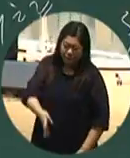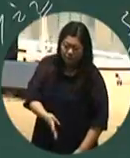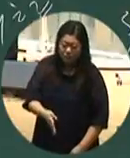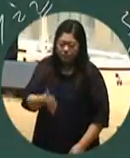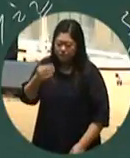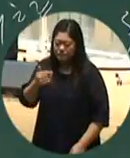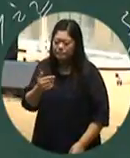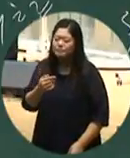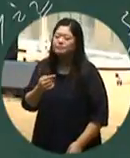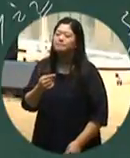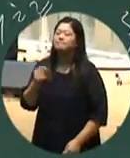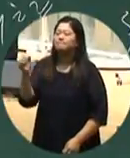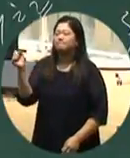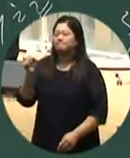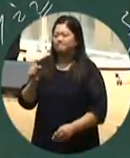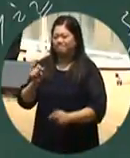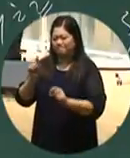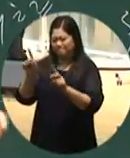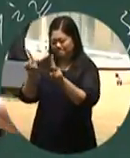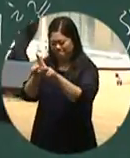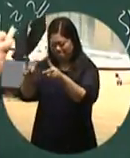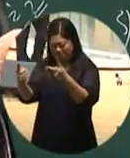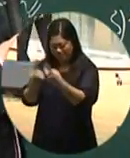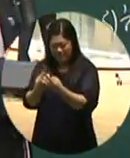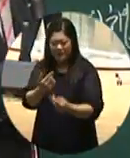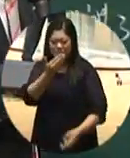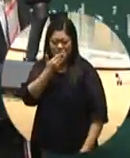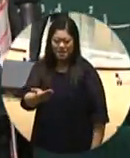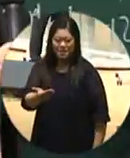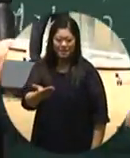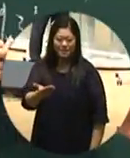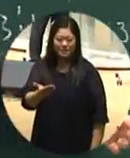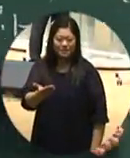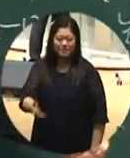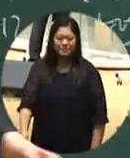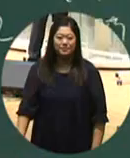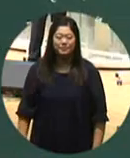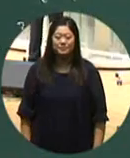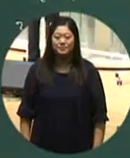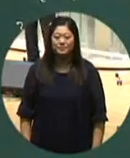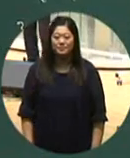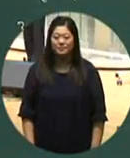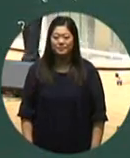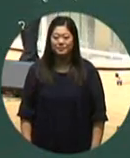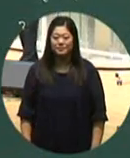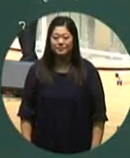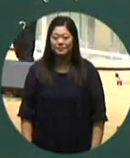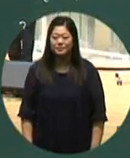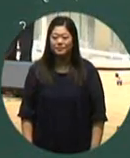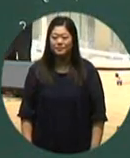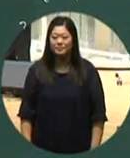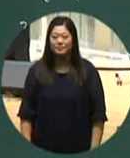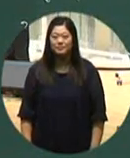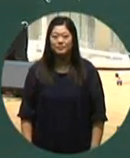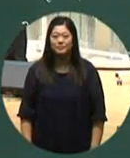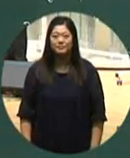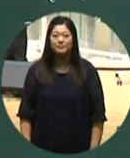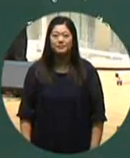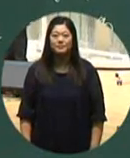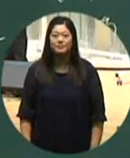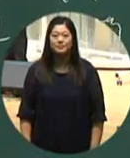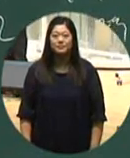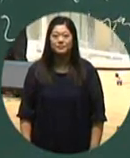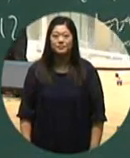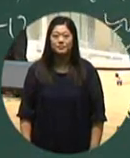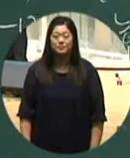나오게 됩니다. So when you first wake up in the morning and you spend this special time in prayer, at the beginning it doesn't really seem like much at all, but if you continue it, something amazing will happen.